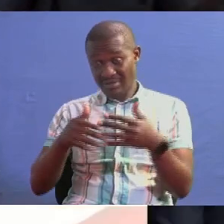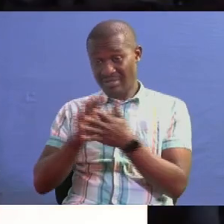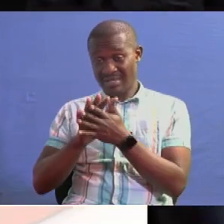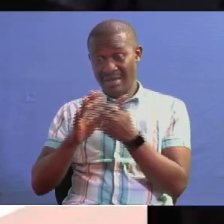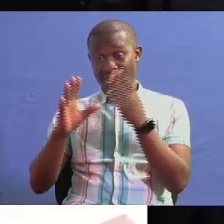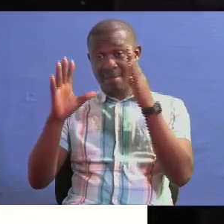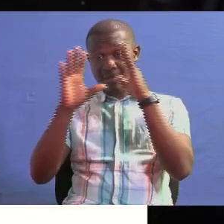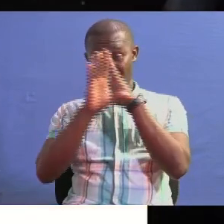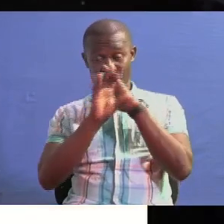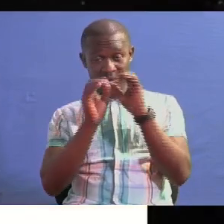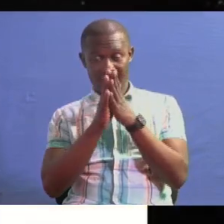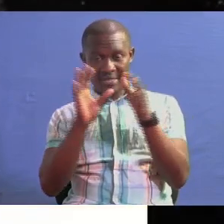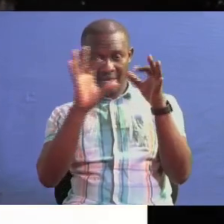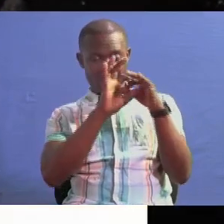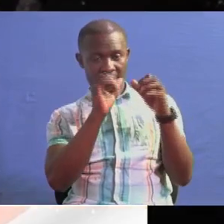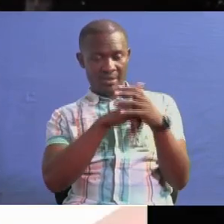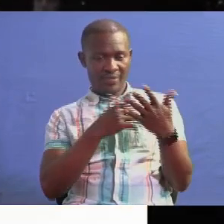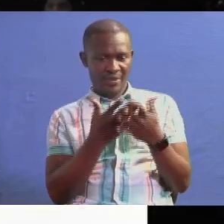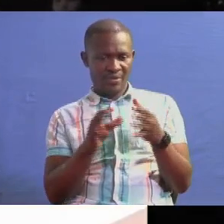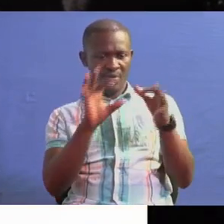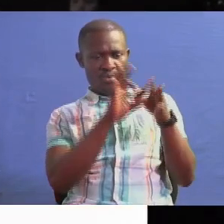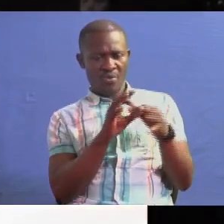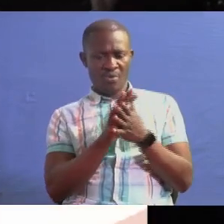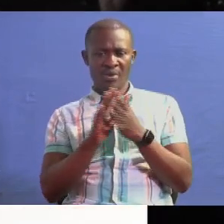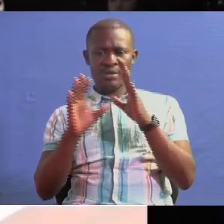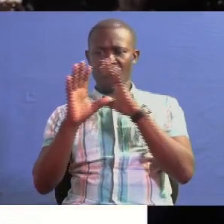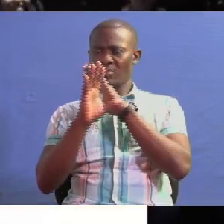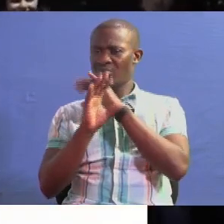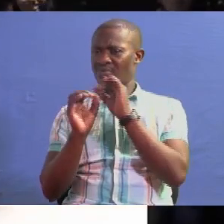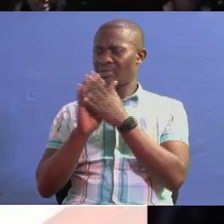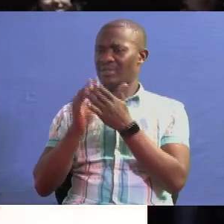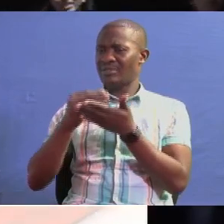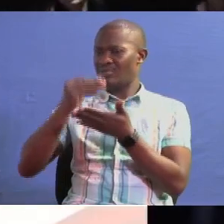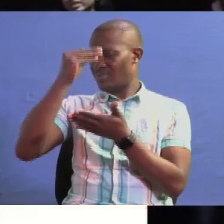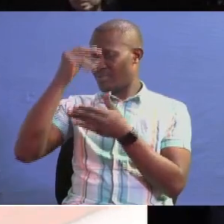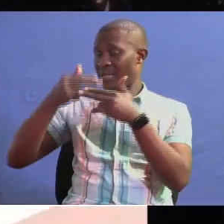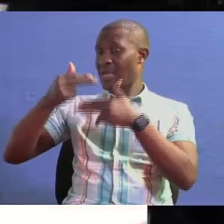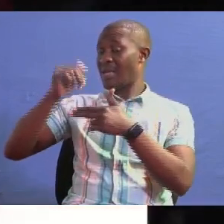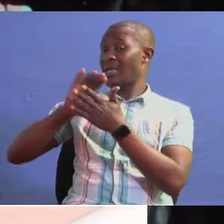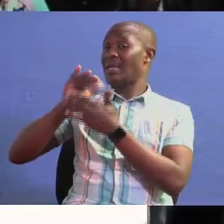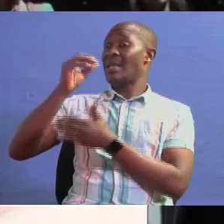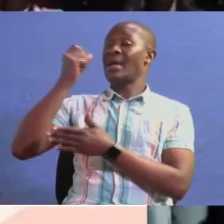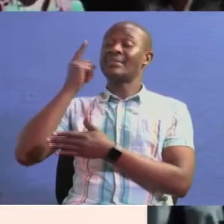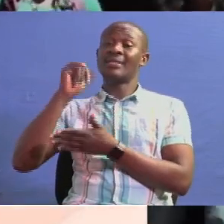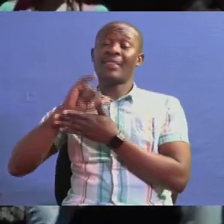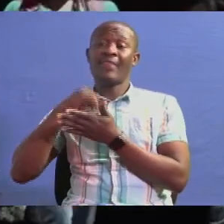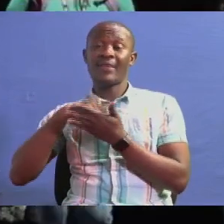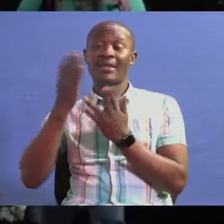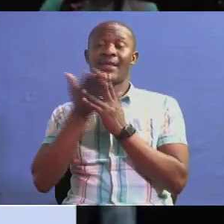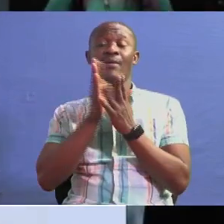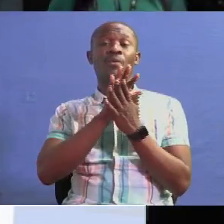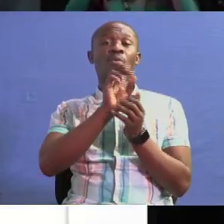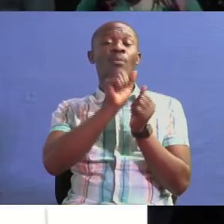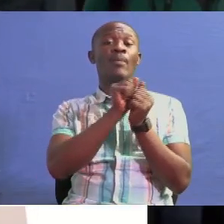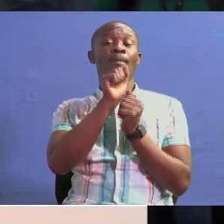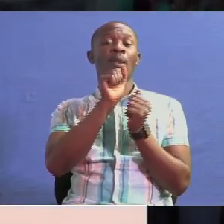Alliance on Higher Education and Immigration, muungano wa maraisi kuhusu elimu ya juu na uhamiaji, iligundua kuwa kati ya mwaka